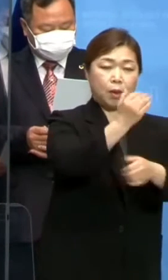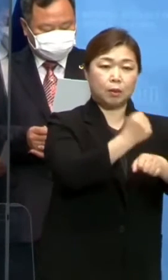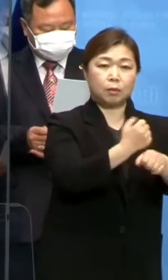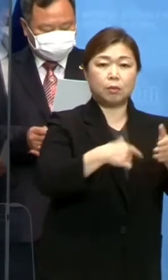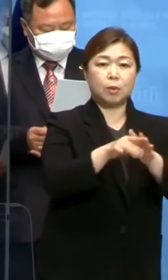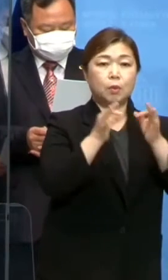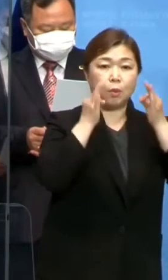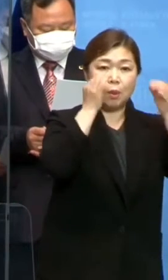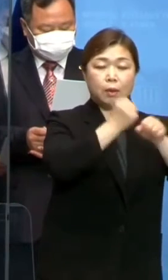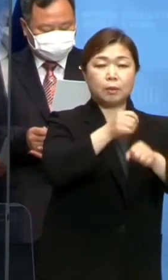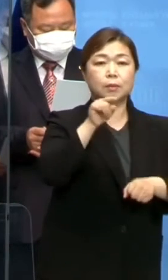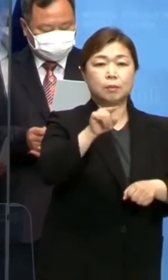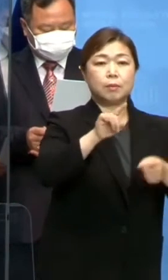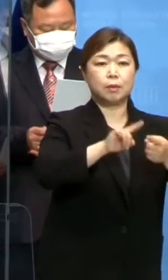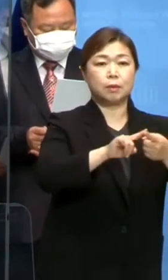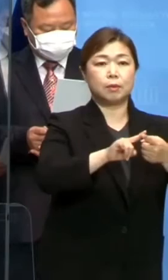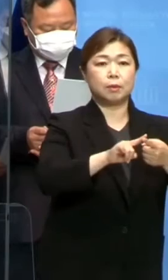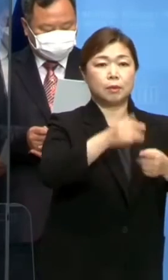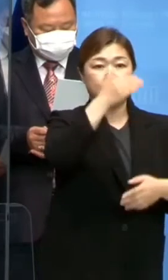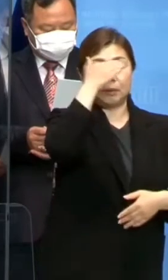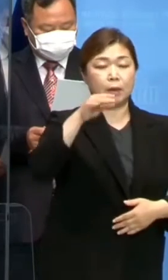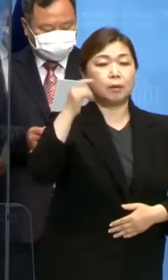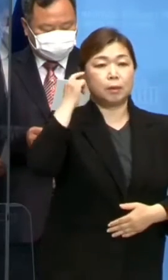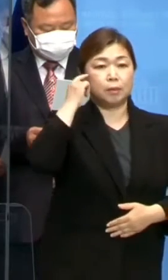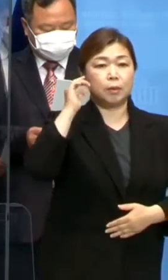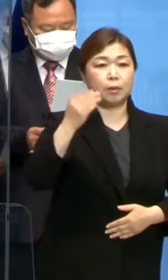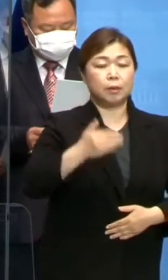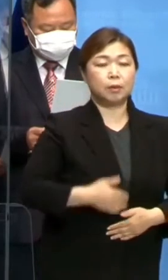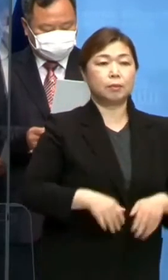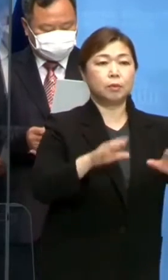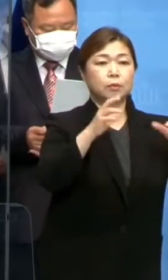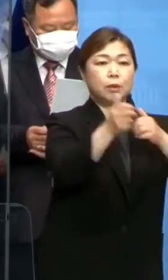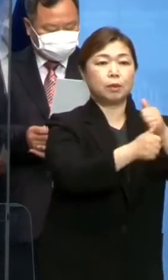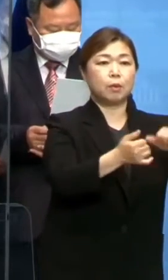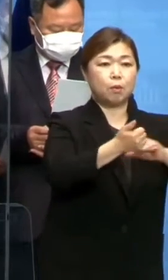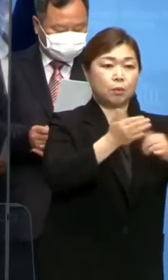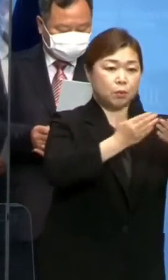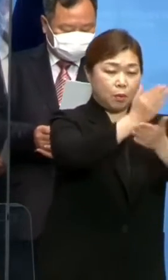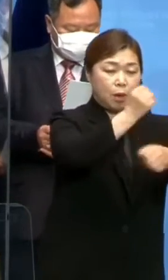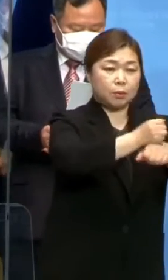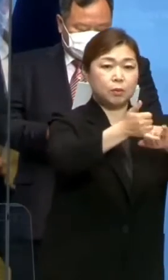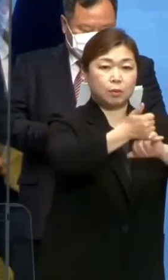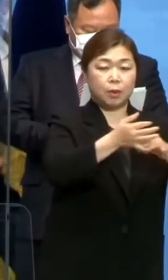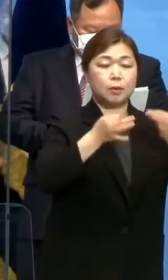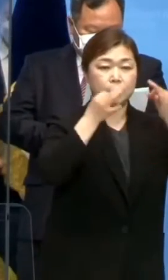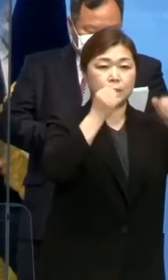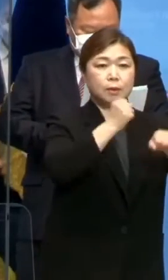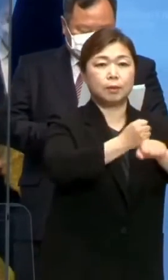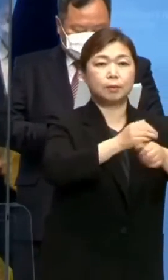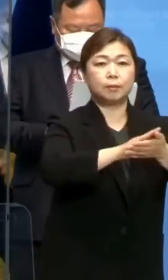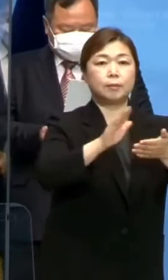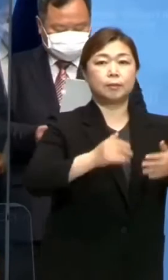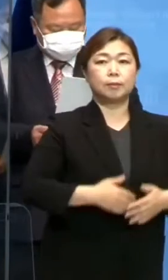노력할 수 있게 되었다는 점은 다행입니다 이번 국회에서 반드시 통과시킬 수 있도록 하겠습니다